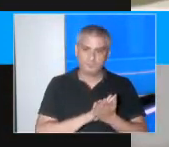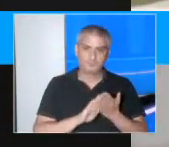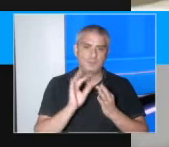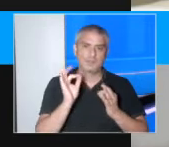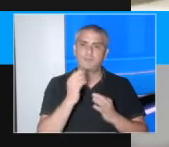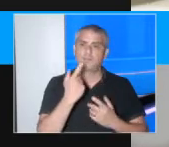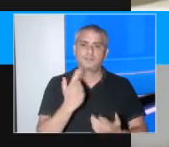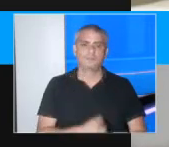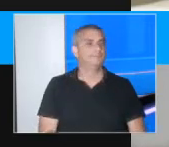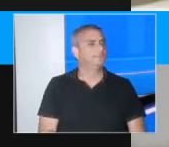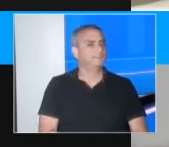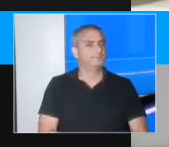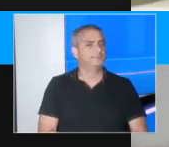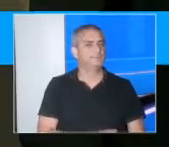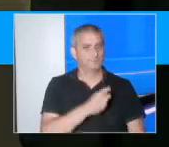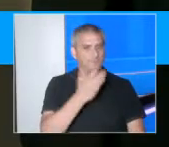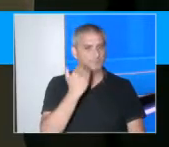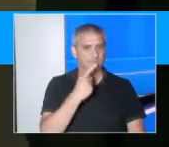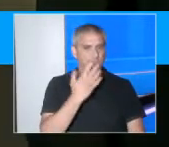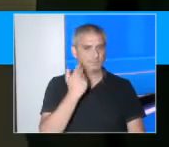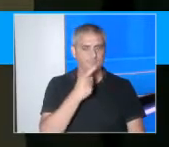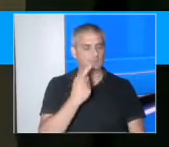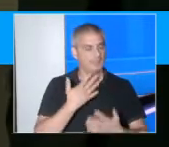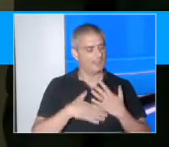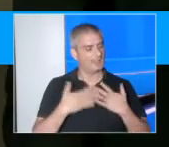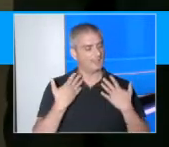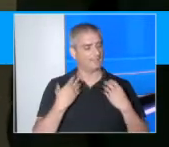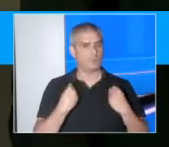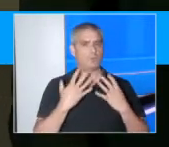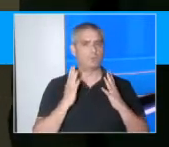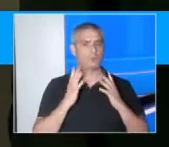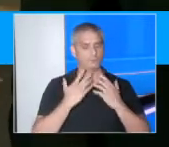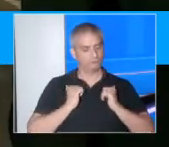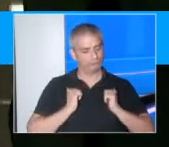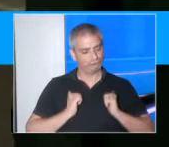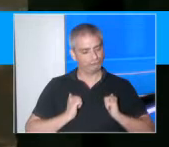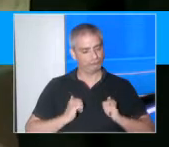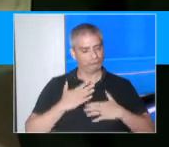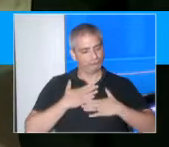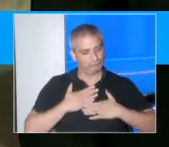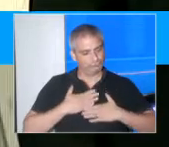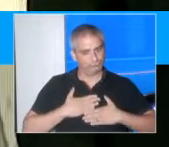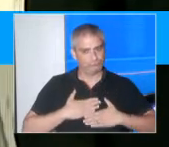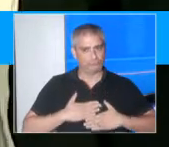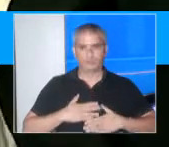את הכל, תחשי לבו, מבלי לא עולה. היה לו הלך רוח מאוד שקט.